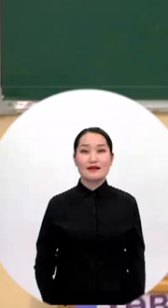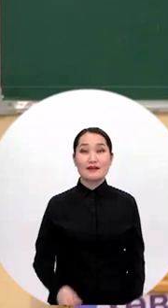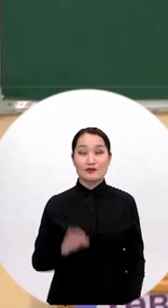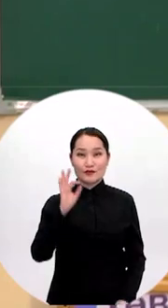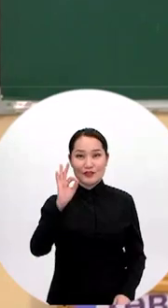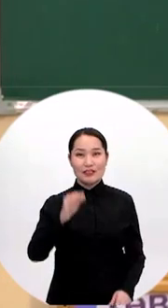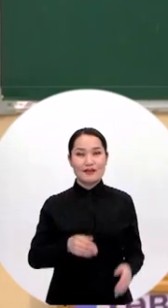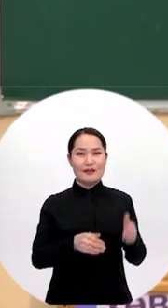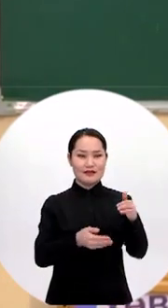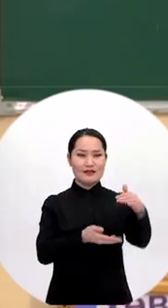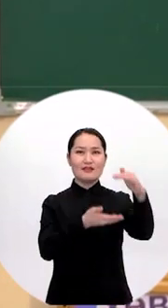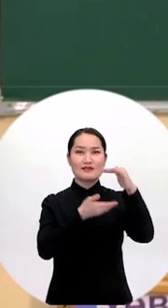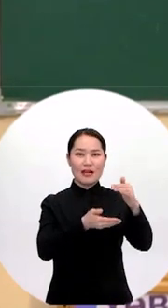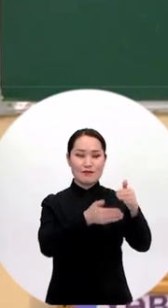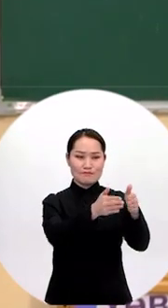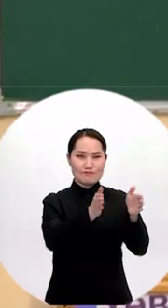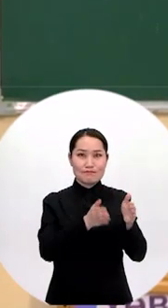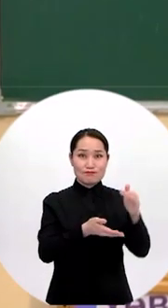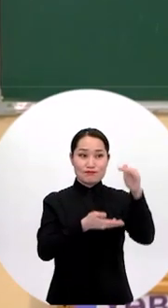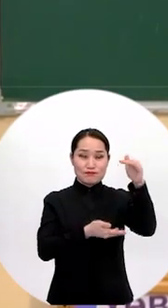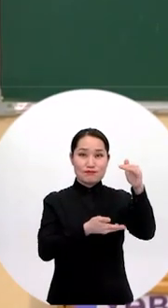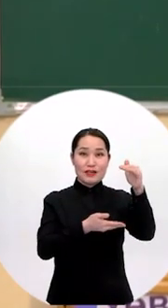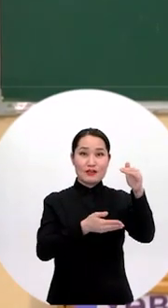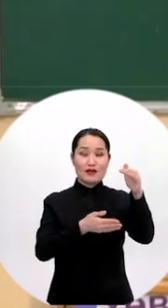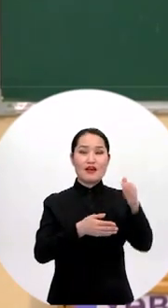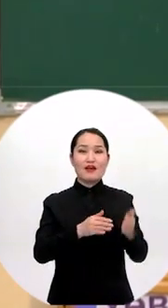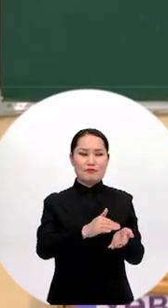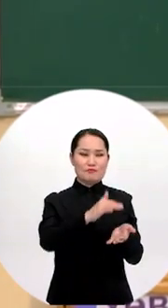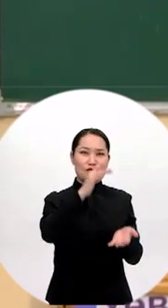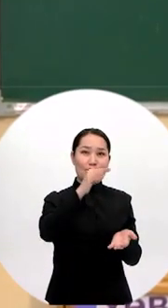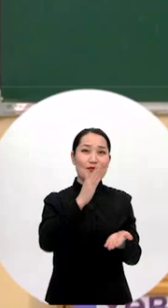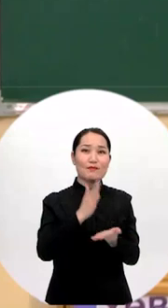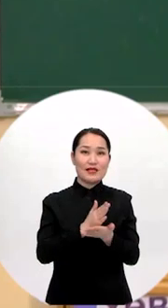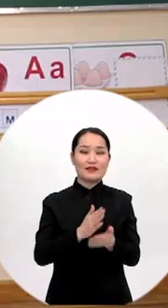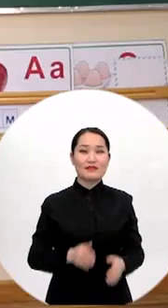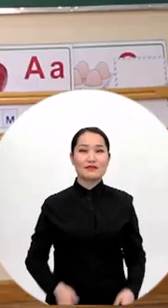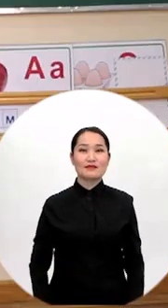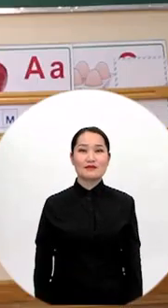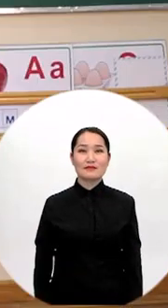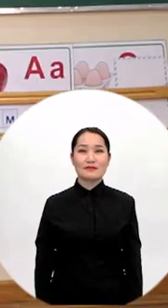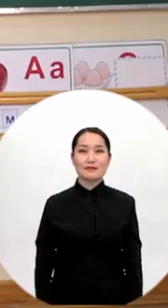Мэдээж энд илүү их ундаа орсон учраас илүү багтаамжтай юм байна.